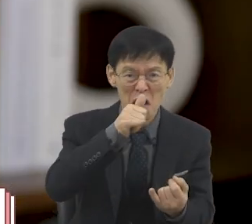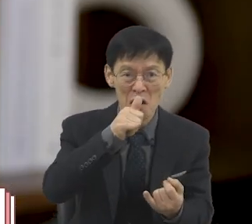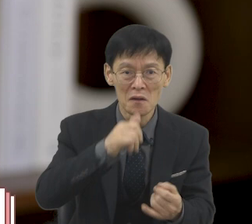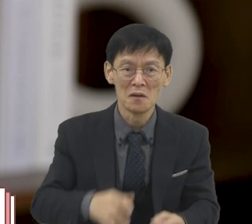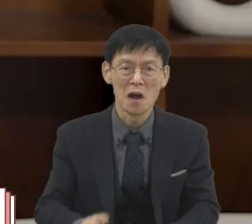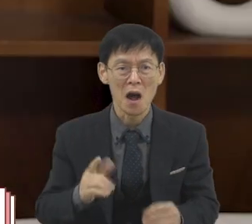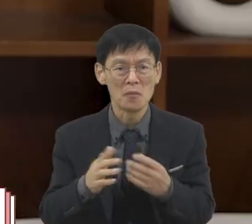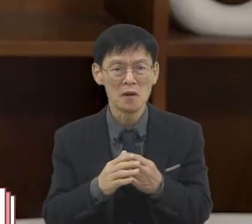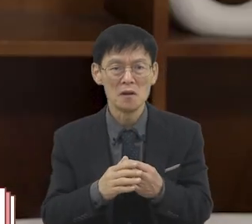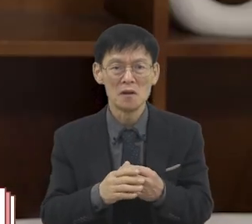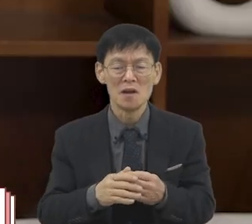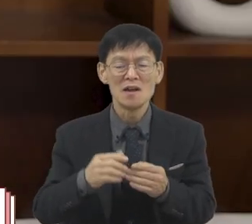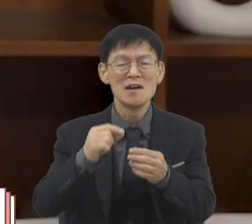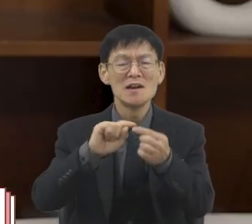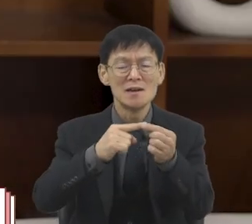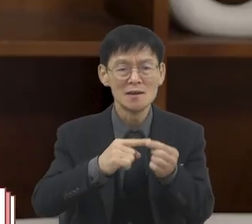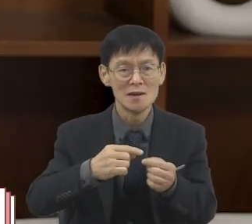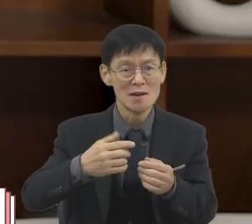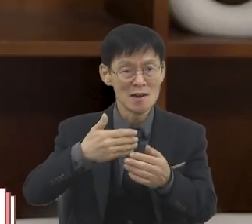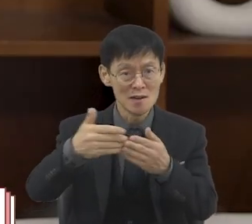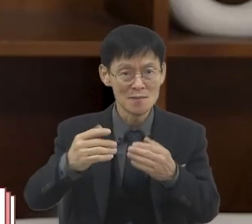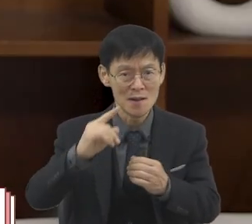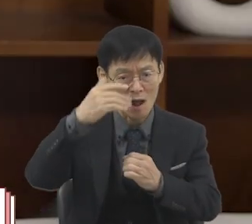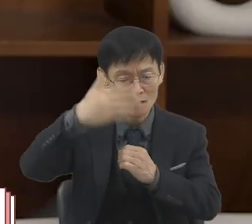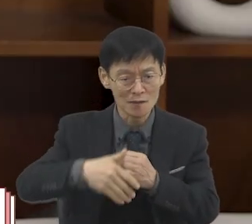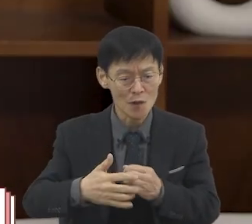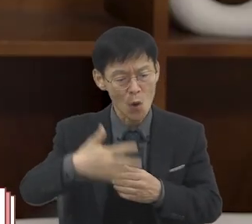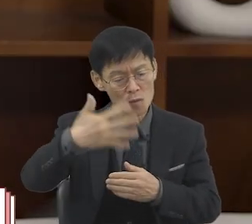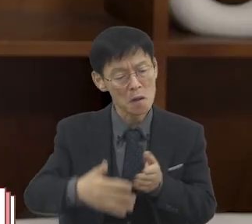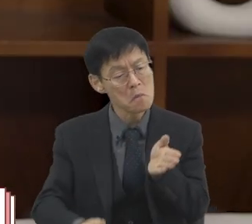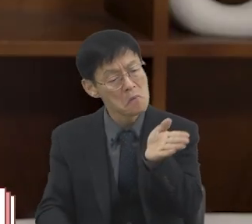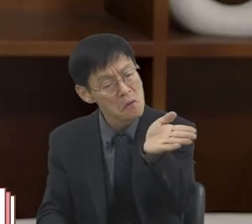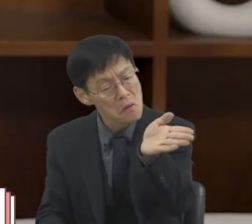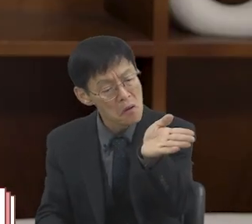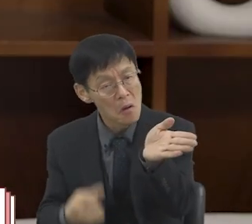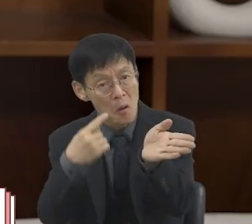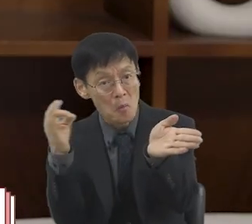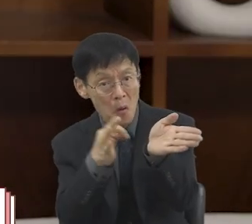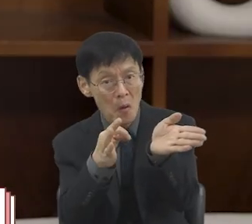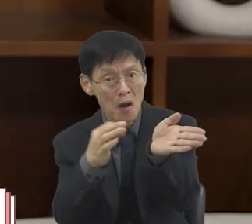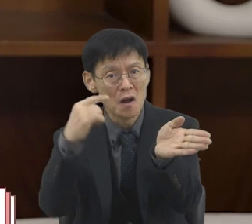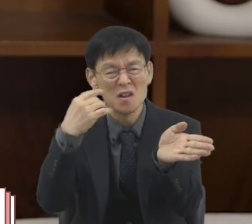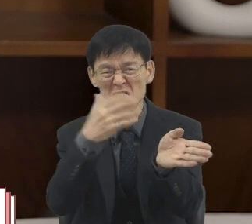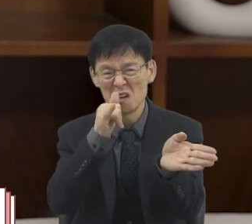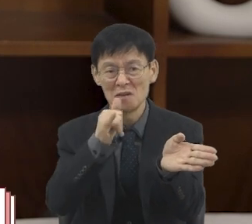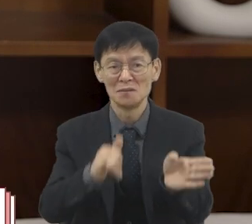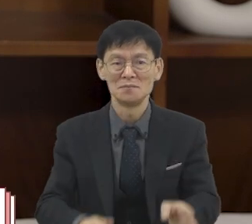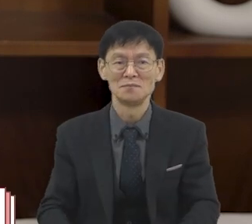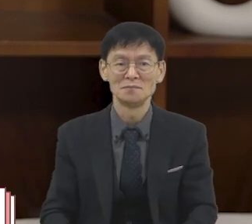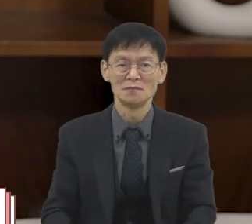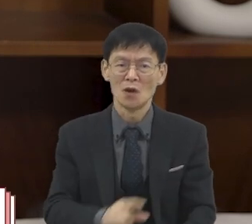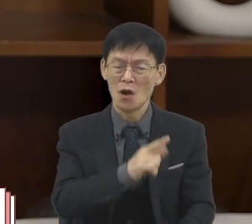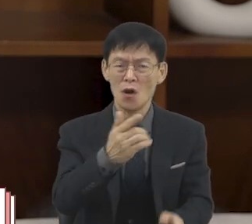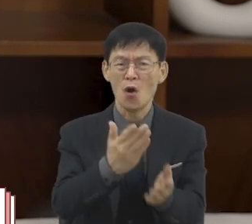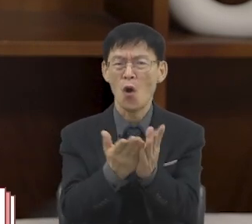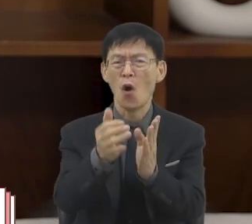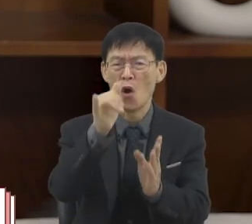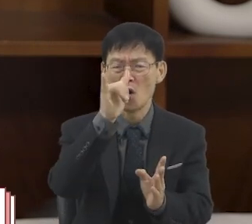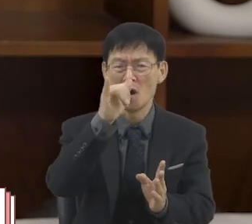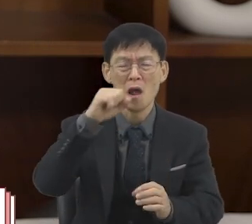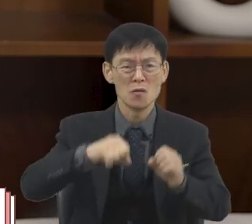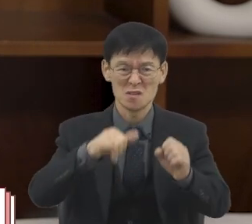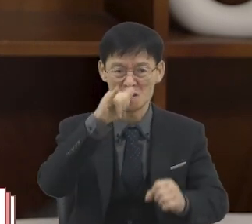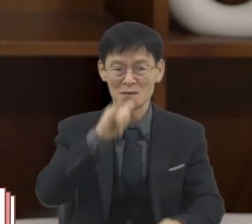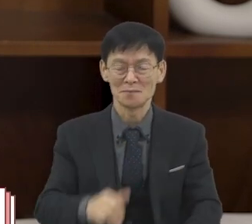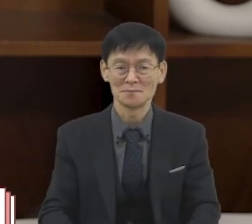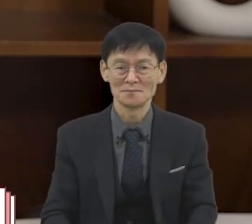성희롱, 또는 글이나 그림, 사진, 동영상을 통해 눈으로 느끼게 하는 성희롱 등 여러 가지 성희롱에